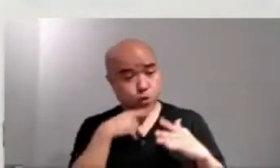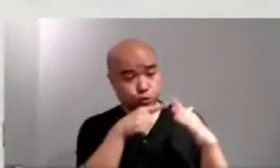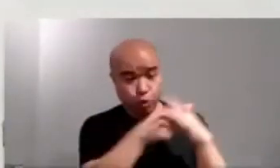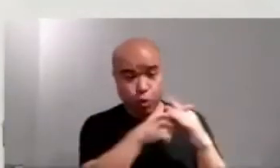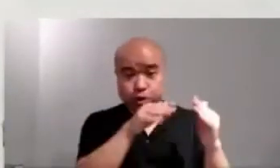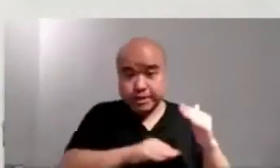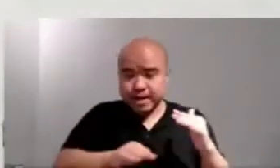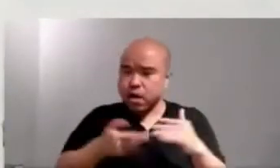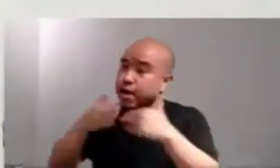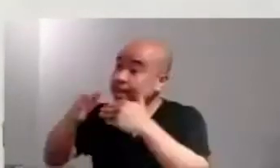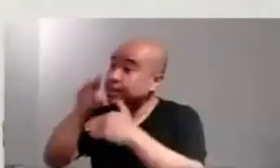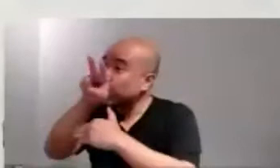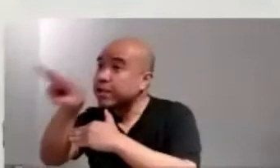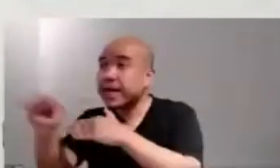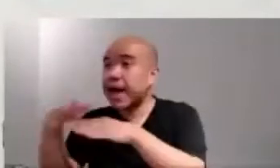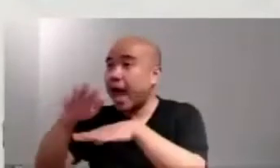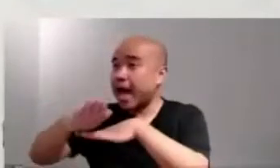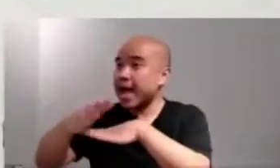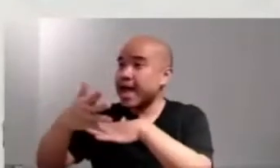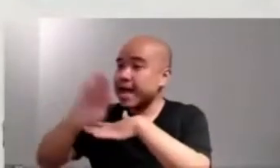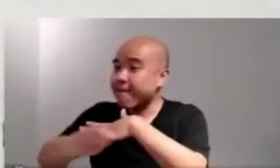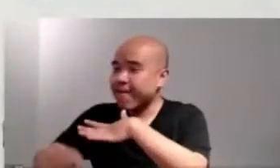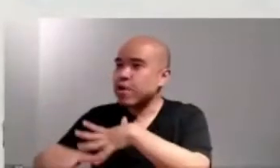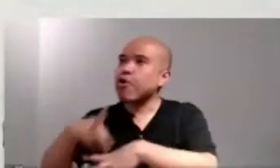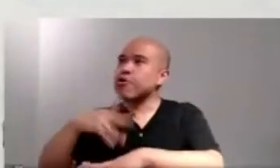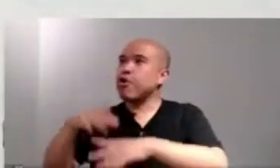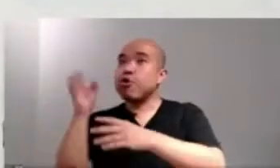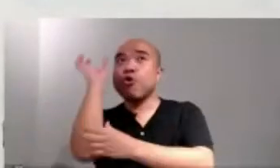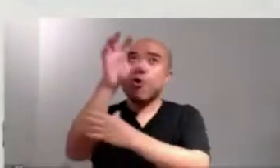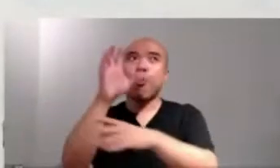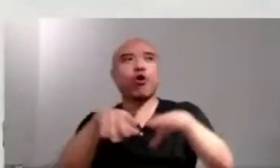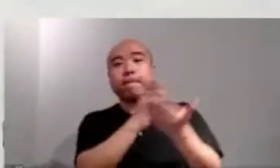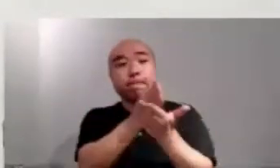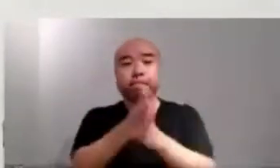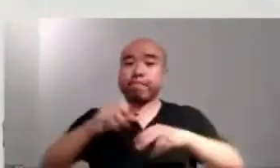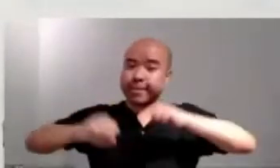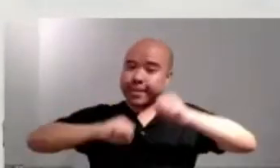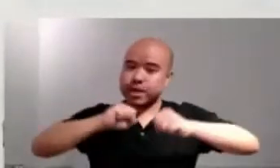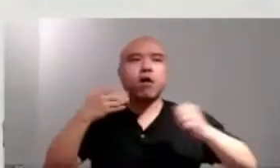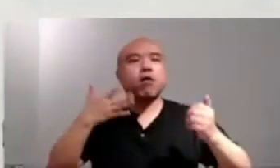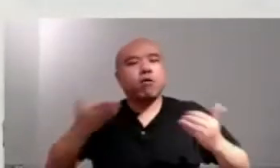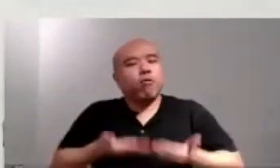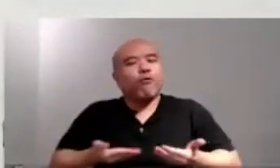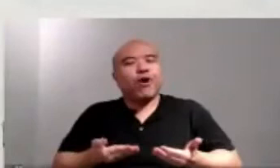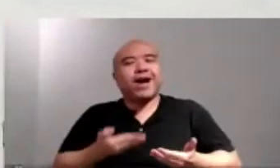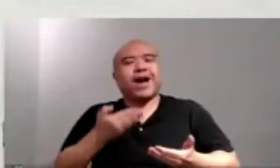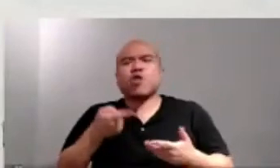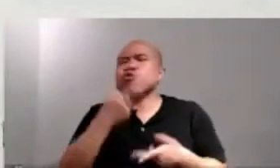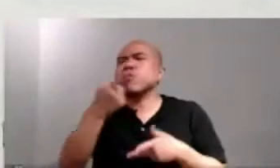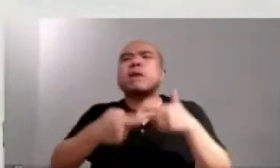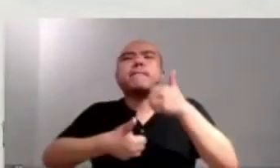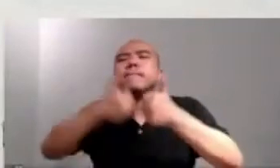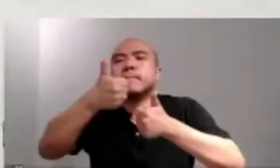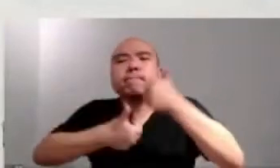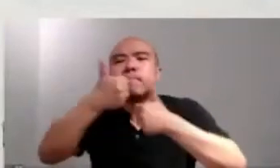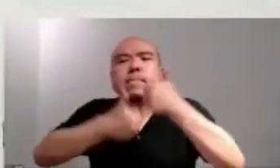运动得到其他人的认同和鼓励，我觉得呢对小朋友和他们的家人来说呢，赢不赢都不是最重要，